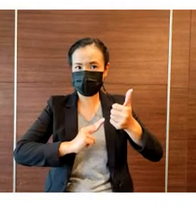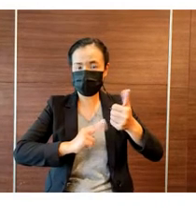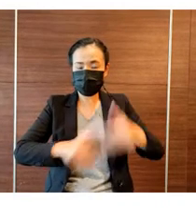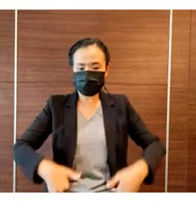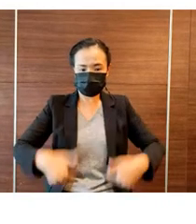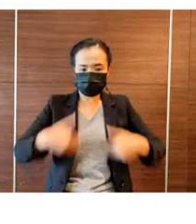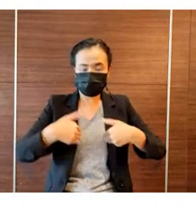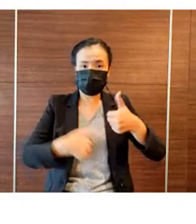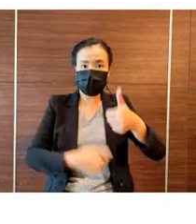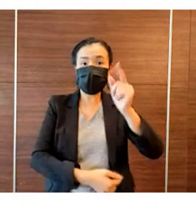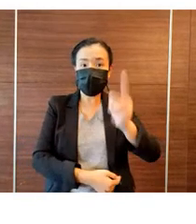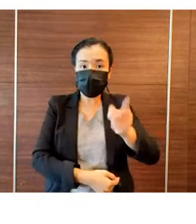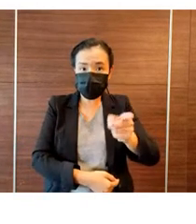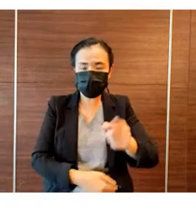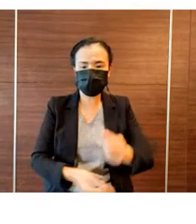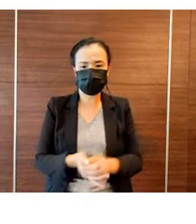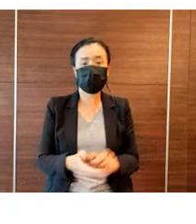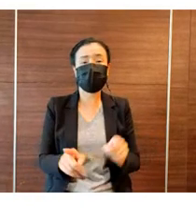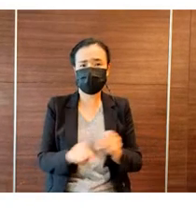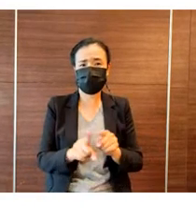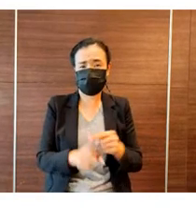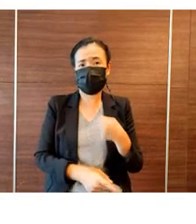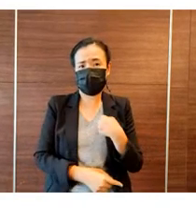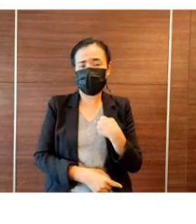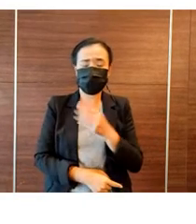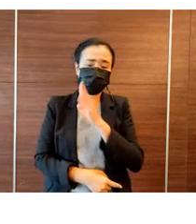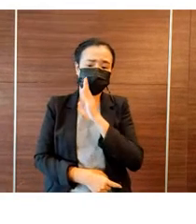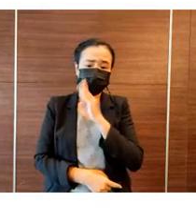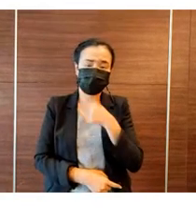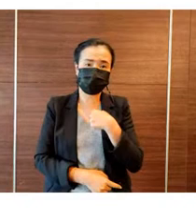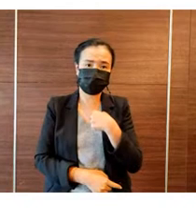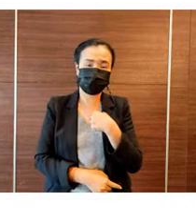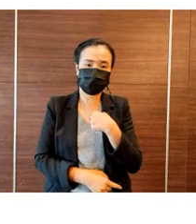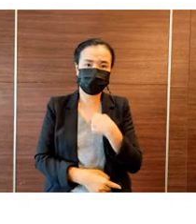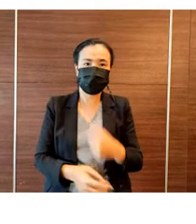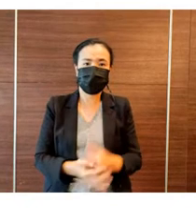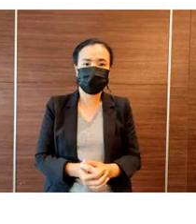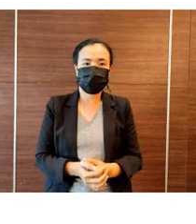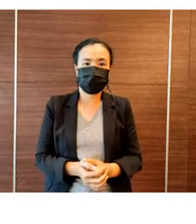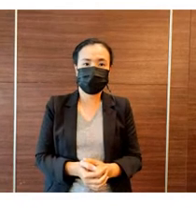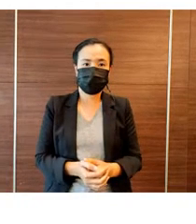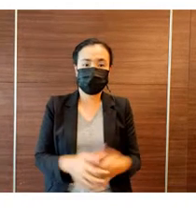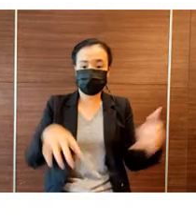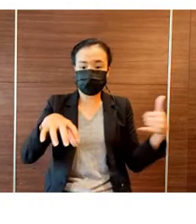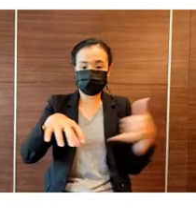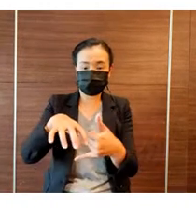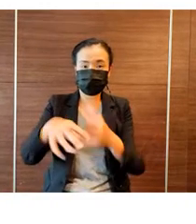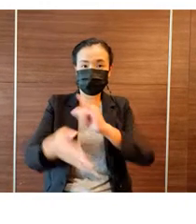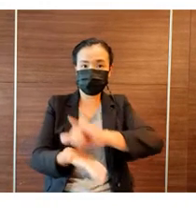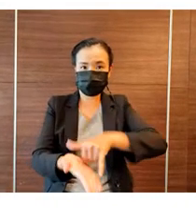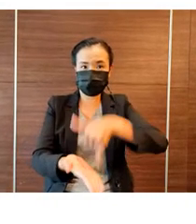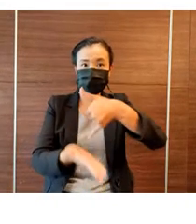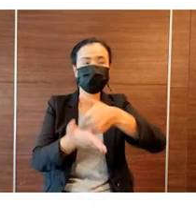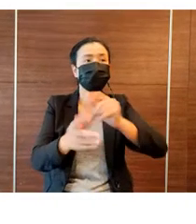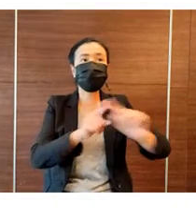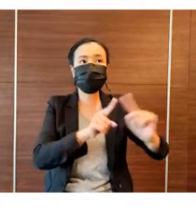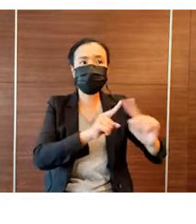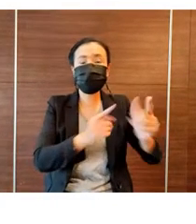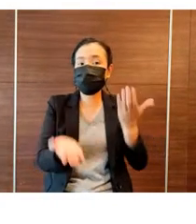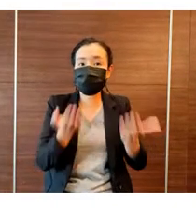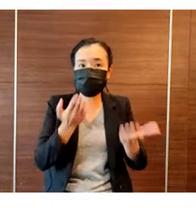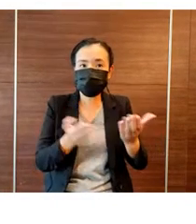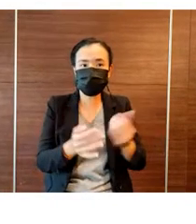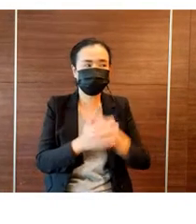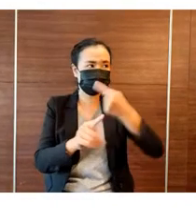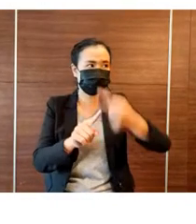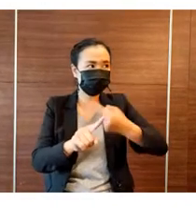ริงๆนะครับเหมือนเราสมมุติถ้าสมมุติอาร์มเข้าไปในสถาบันบำบัดใดๆทั้งหลายเนี่ยใน